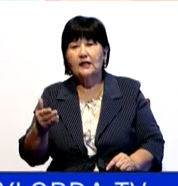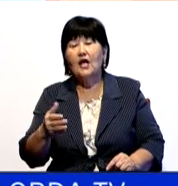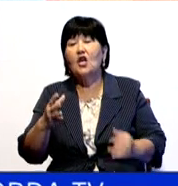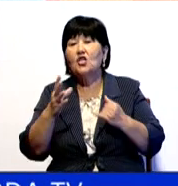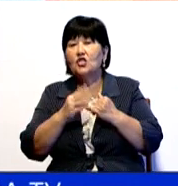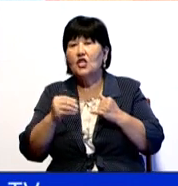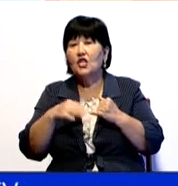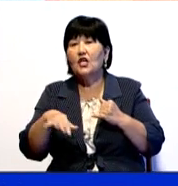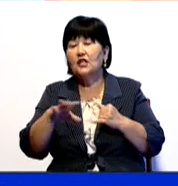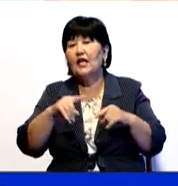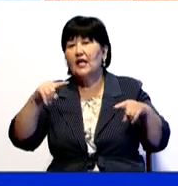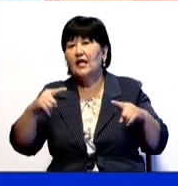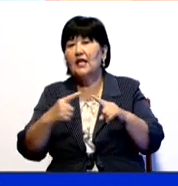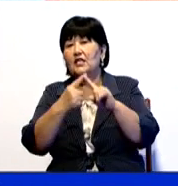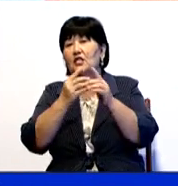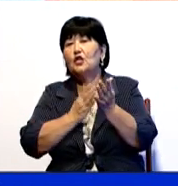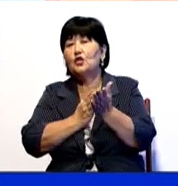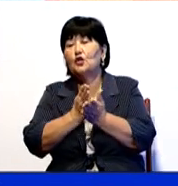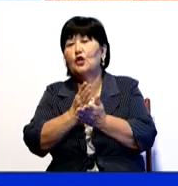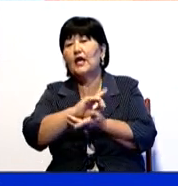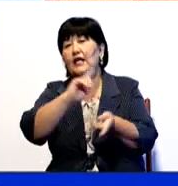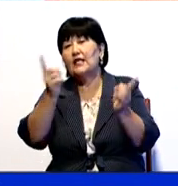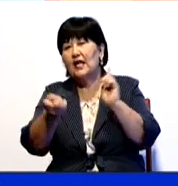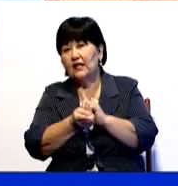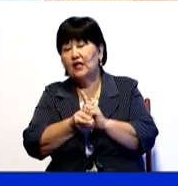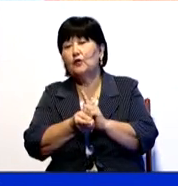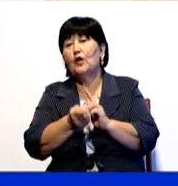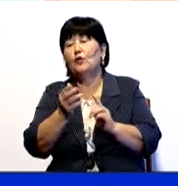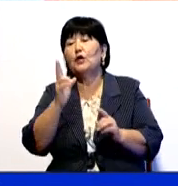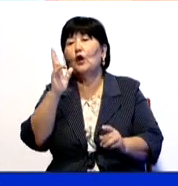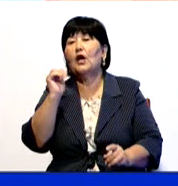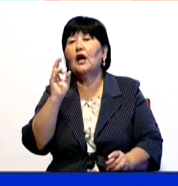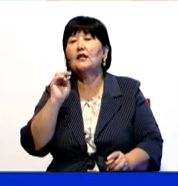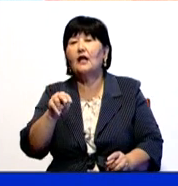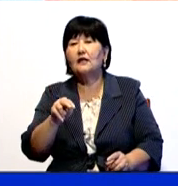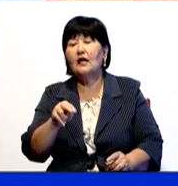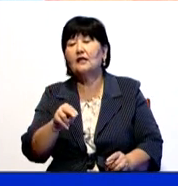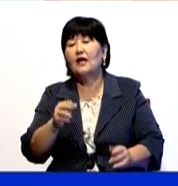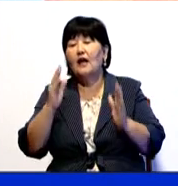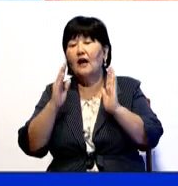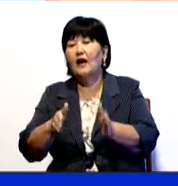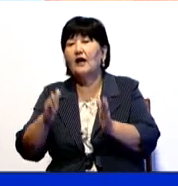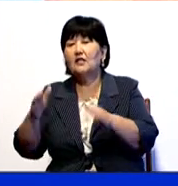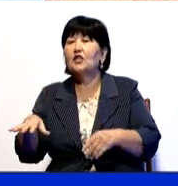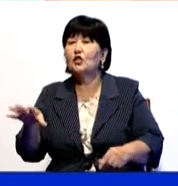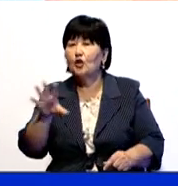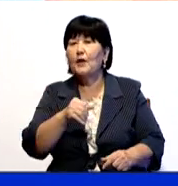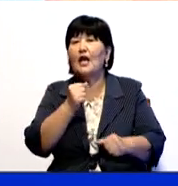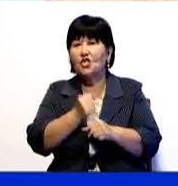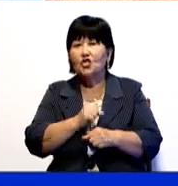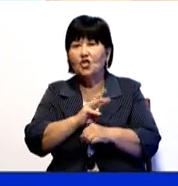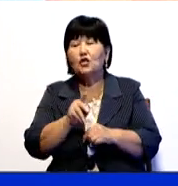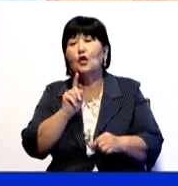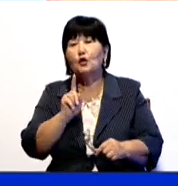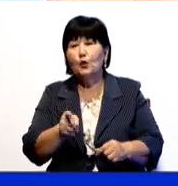жерді инженерлік жүйеге келтіріп, мынау каналдарын, қашырықтарын бәрін жасап,